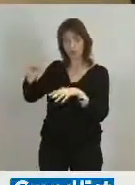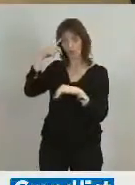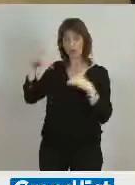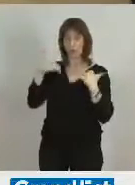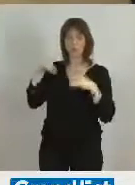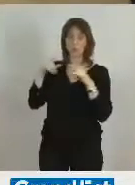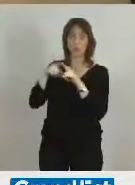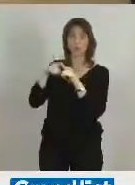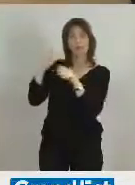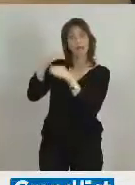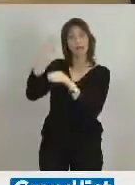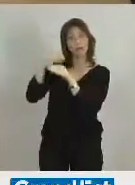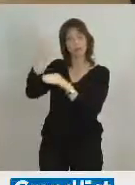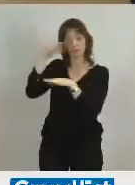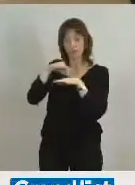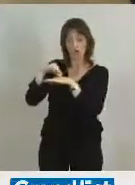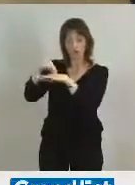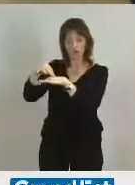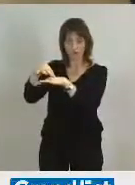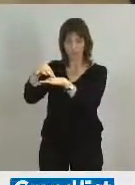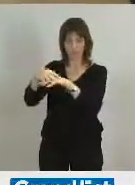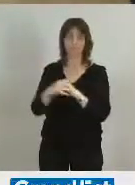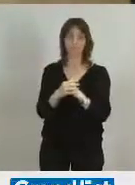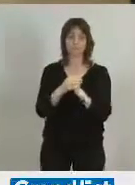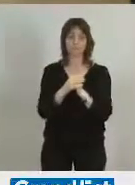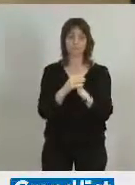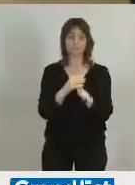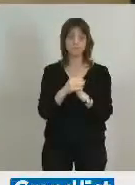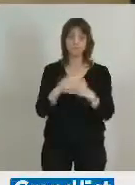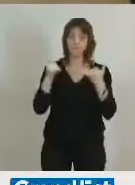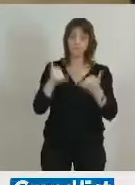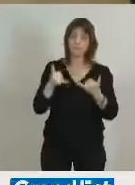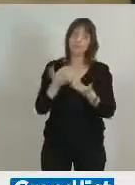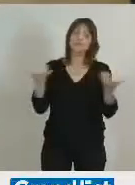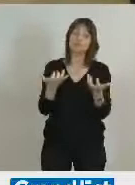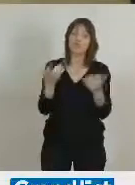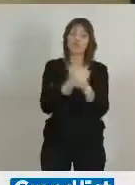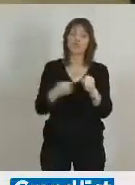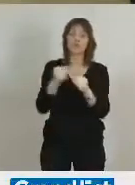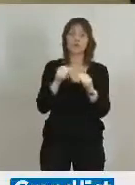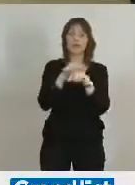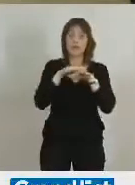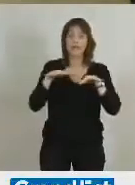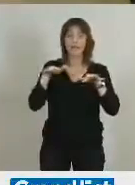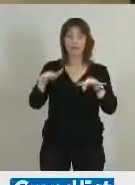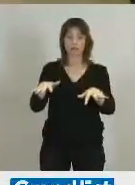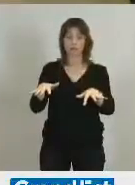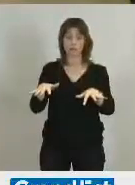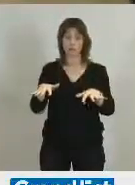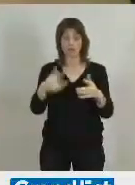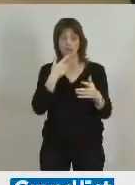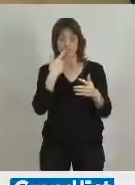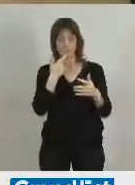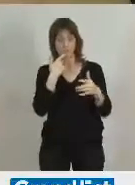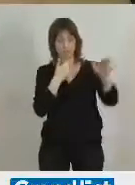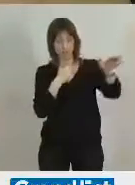de locataire. Notre volonté est aussi de favoriser la mise en réseau des différents acteurs du logement, de